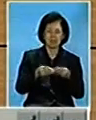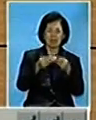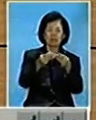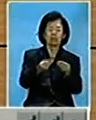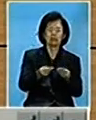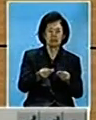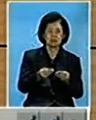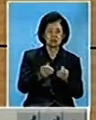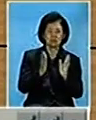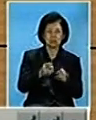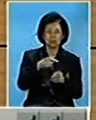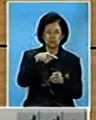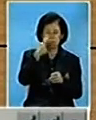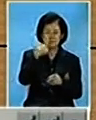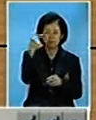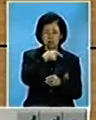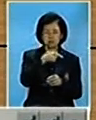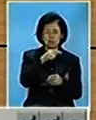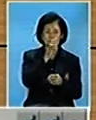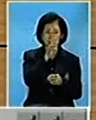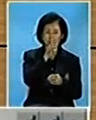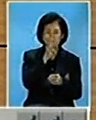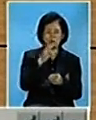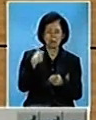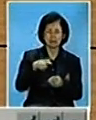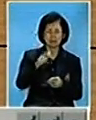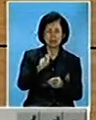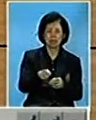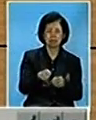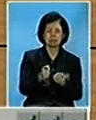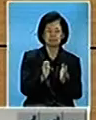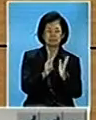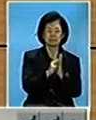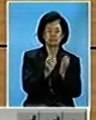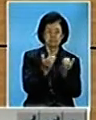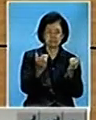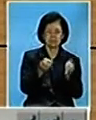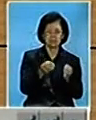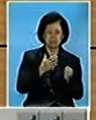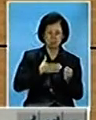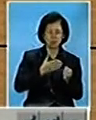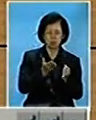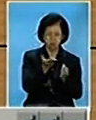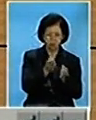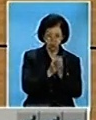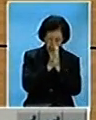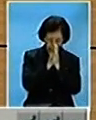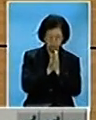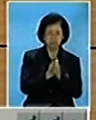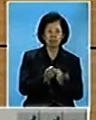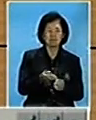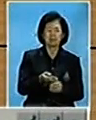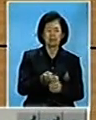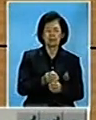ปดมดเท็จกล่าวหาตุลาการศาลรัฐธรรมนูญผมก็ขออนุโมทนาแต่การ